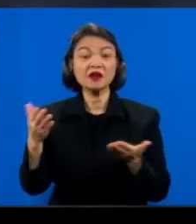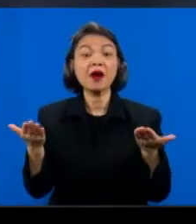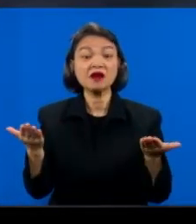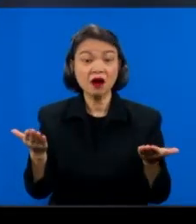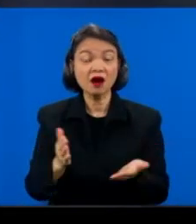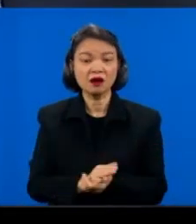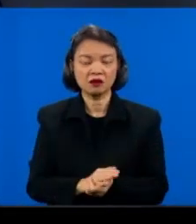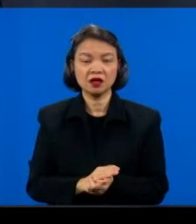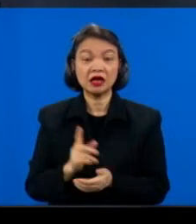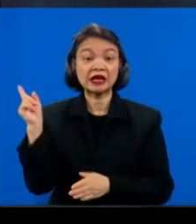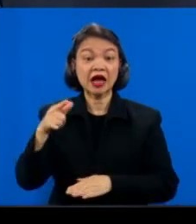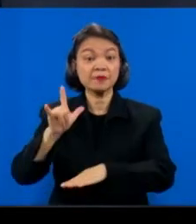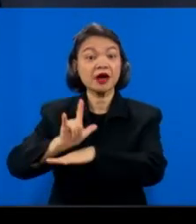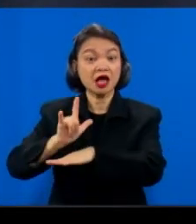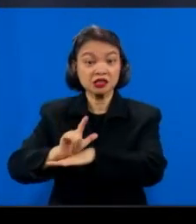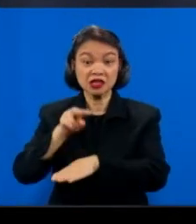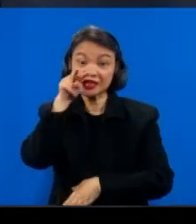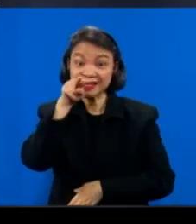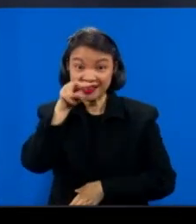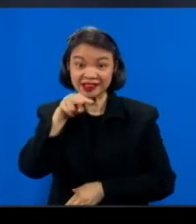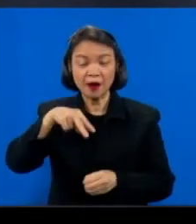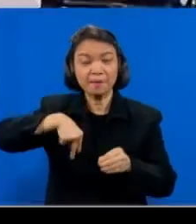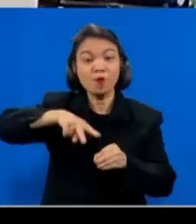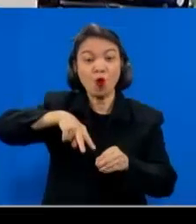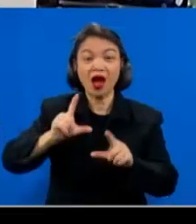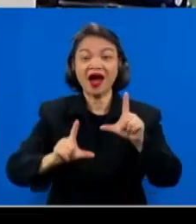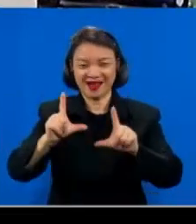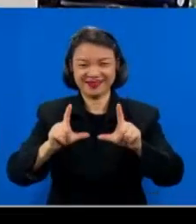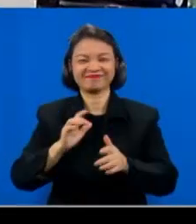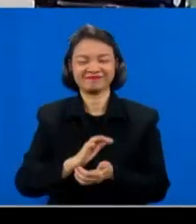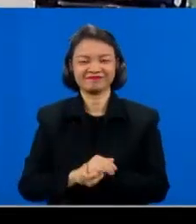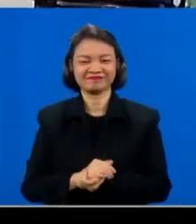Bekasi. Abis nonton bola katanya, ya? Iya.